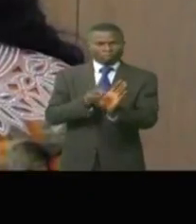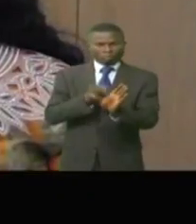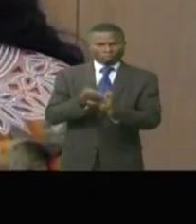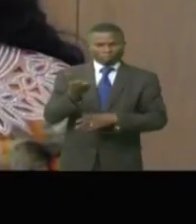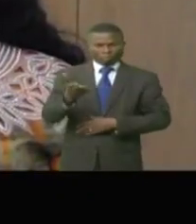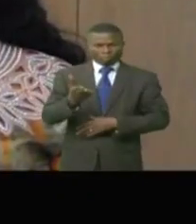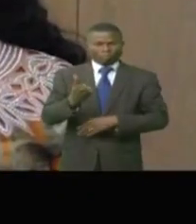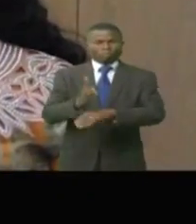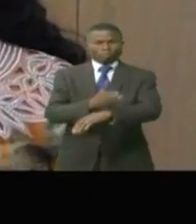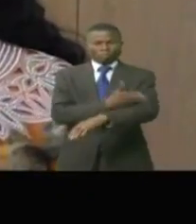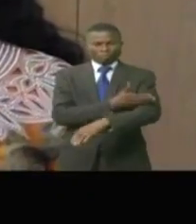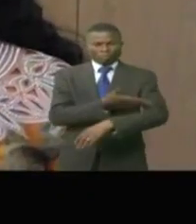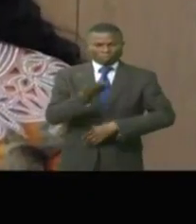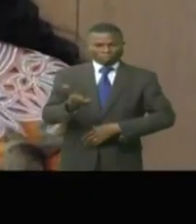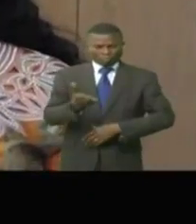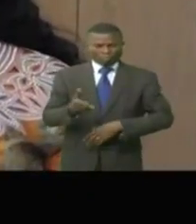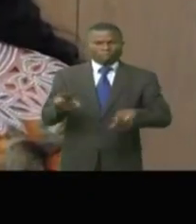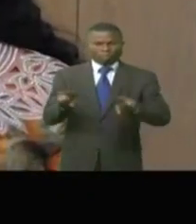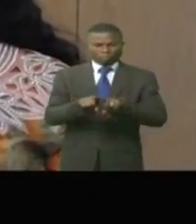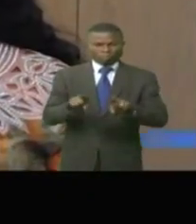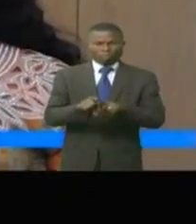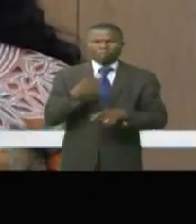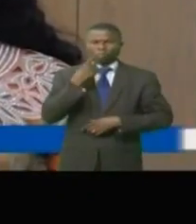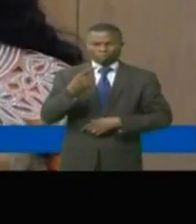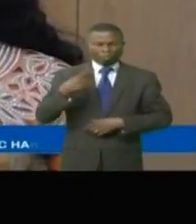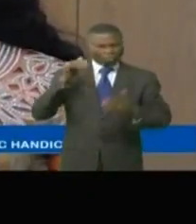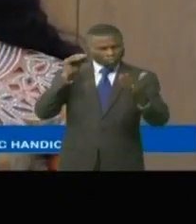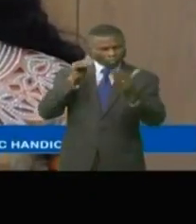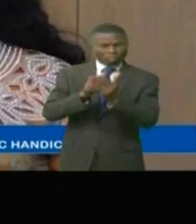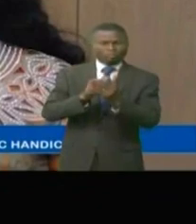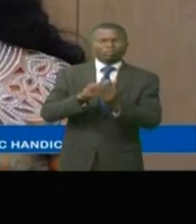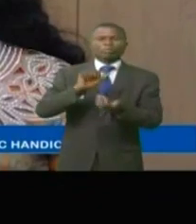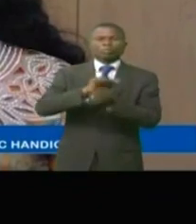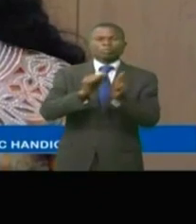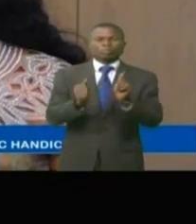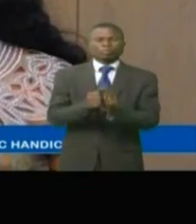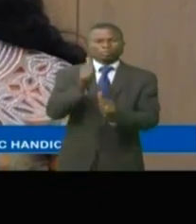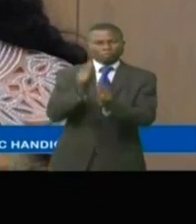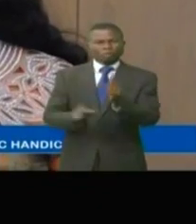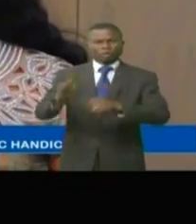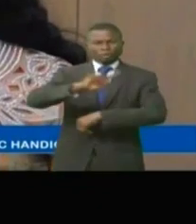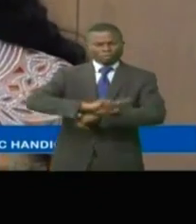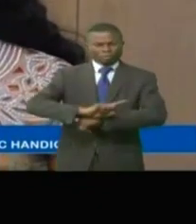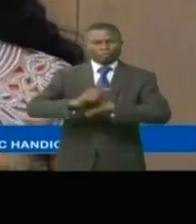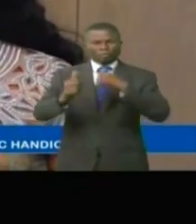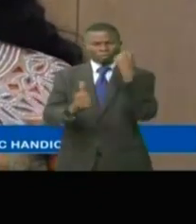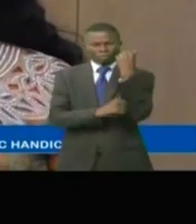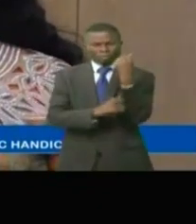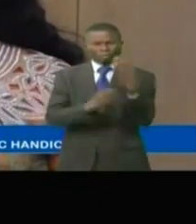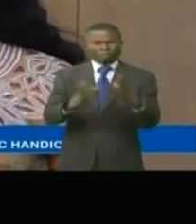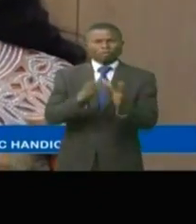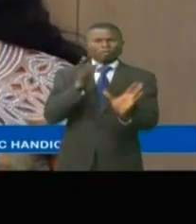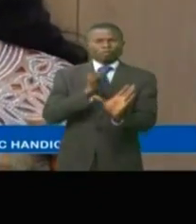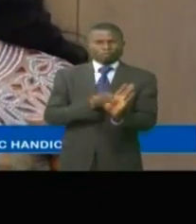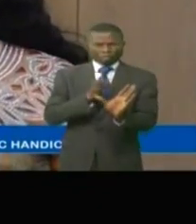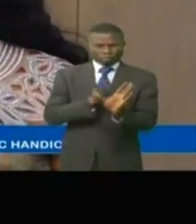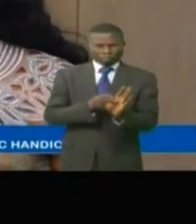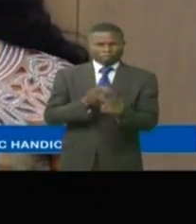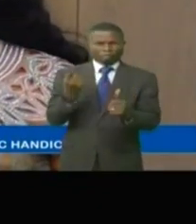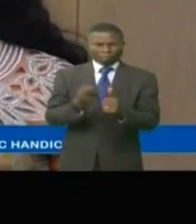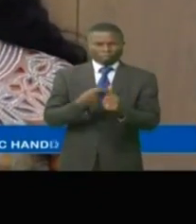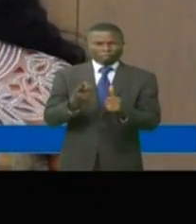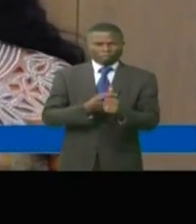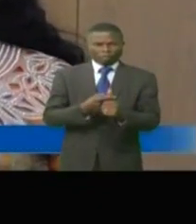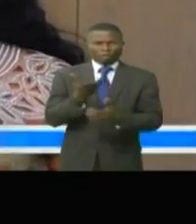de l'avant. Autrement dit, il faut nous attaquer aux problèmes des quotidiens des personnes avec handicap. Il s'agit